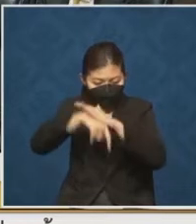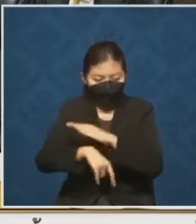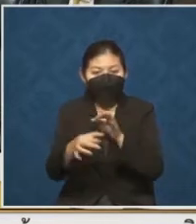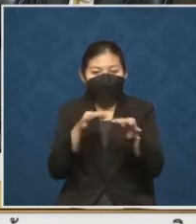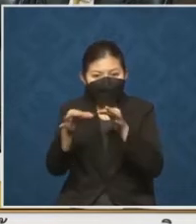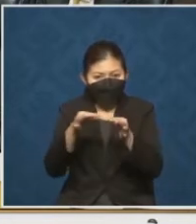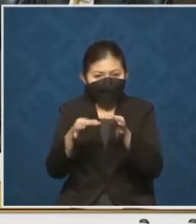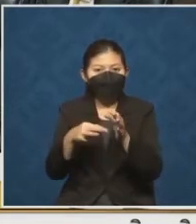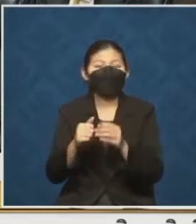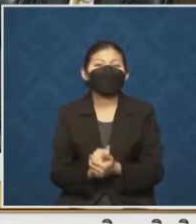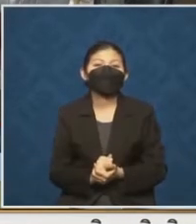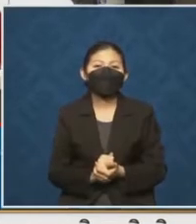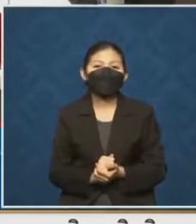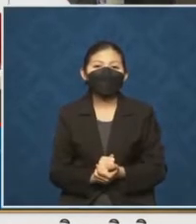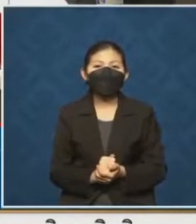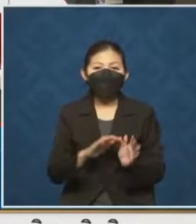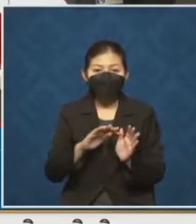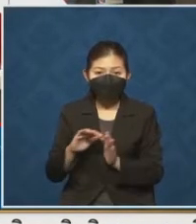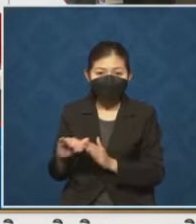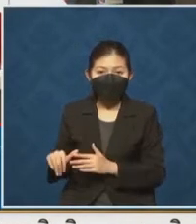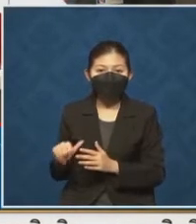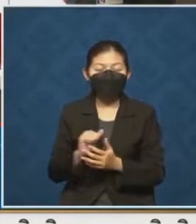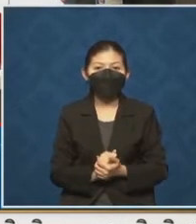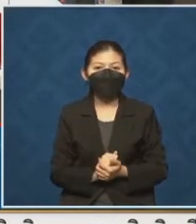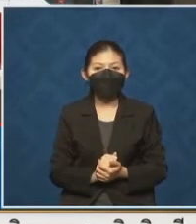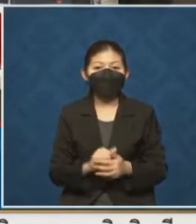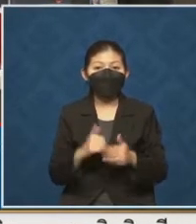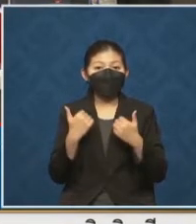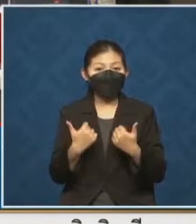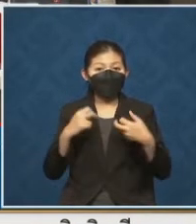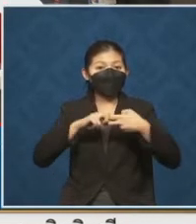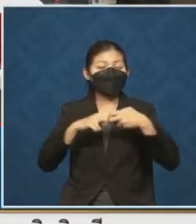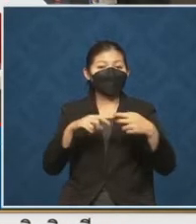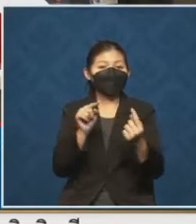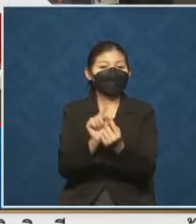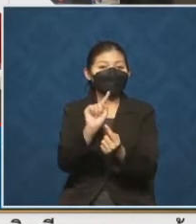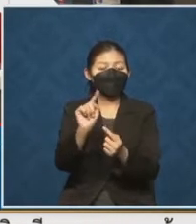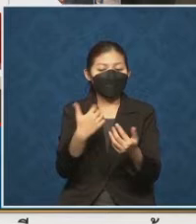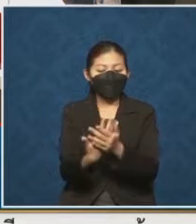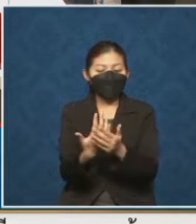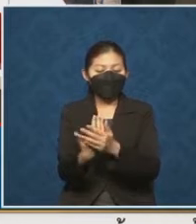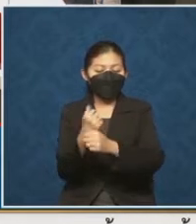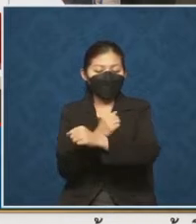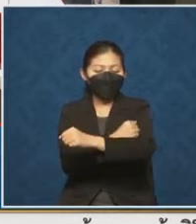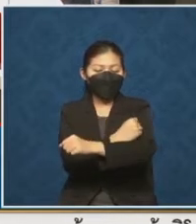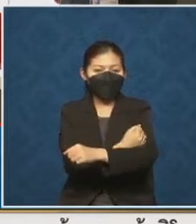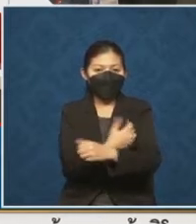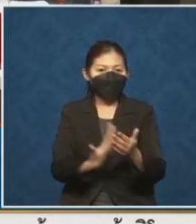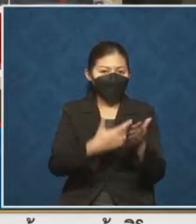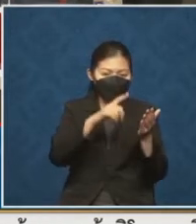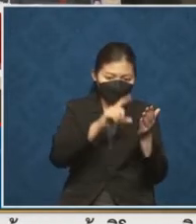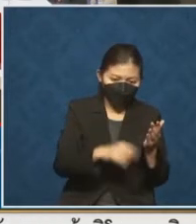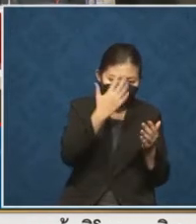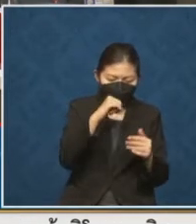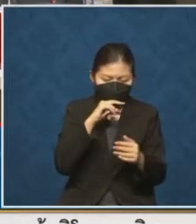เขาเนี่ยมันเป็นเรื่องของความต้องการเรื่องของ demandที่มาส่งขึ้นหลังจากเขามีเงินไปจับจ่ายใช้สอยแต่เรากลับ